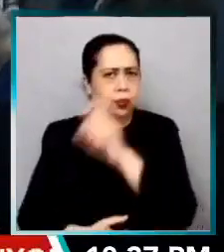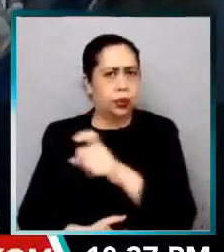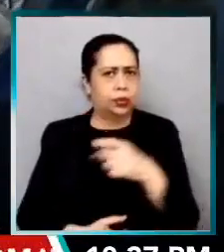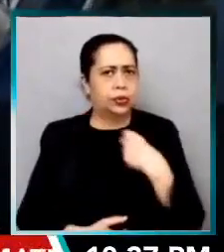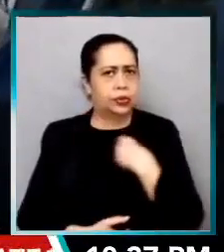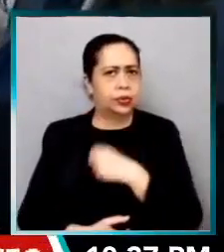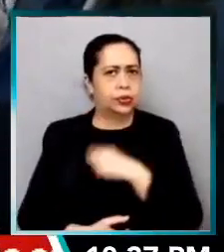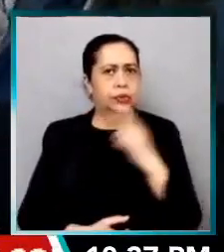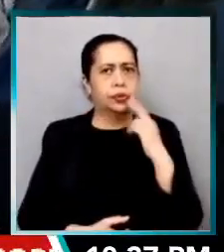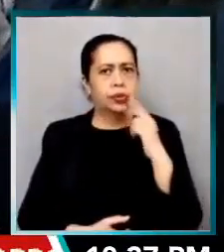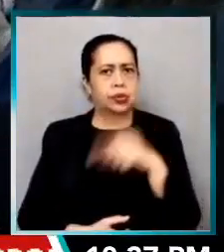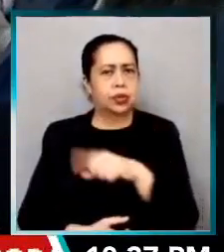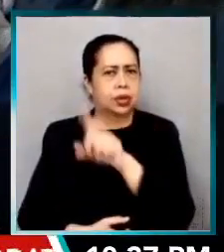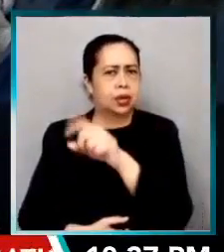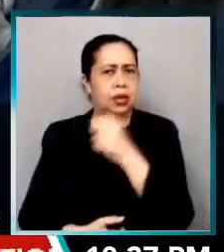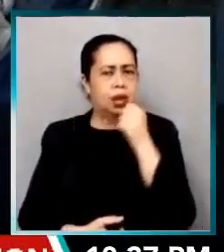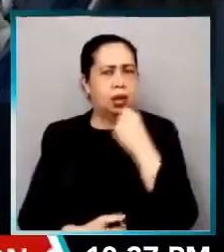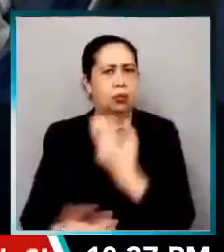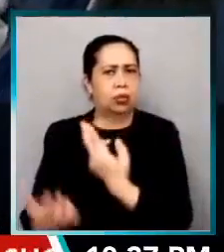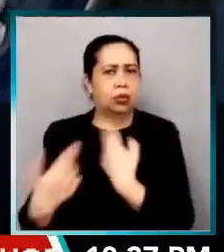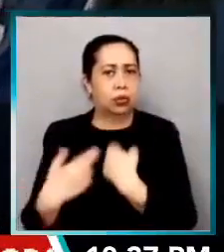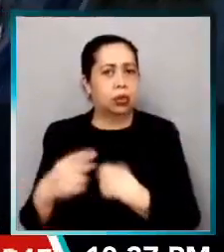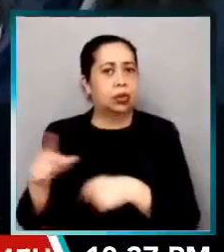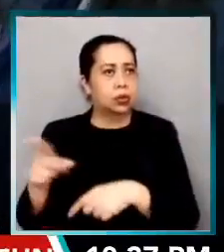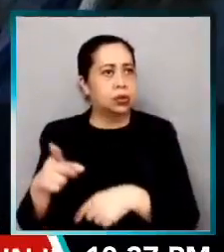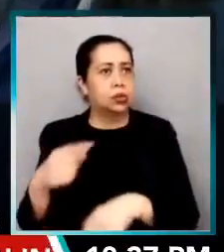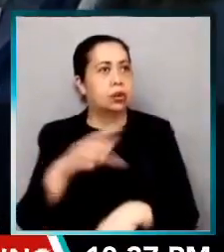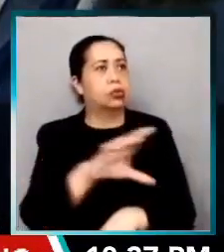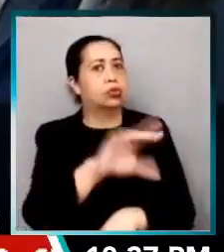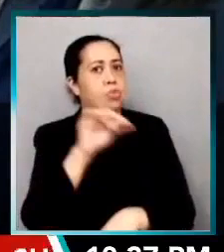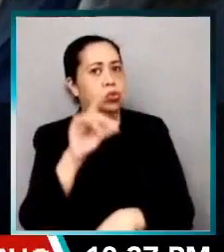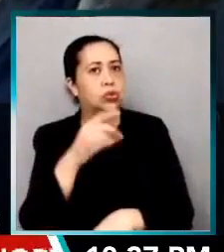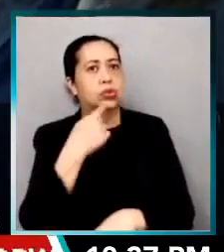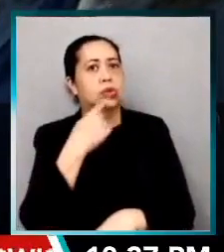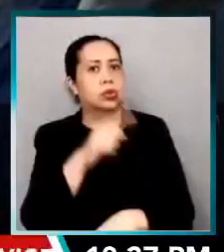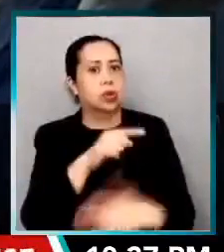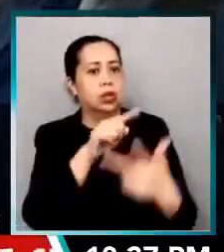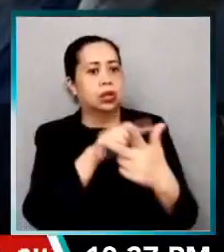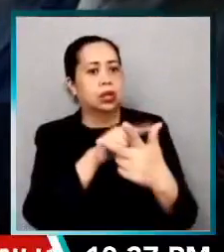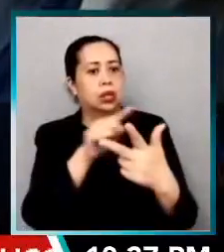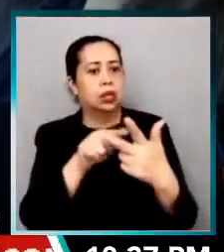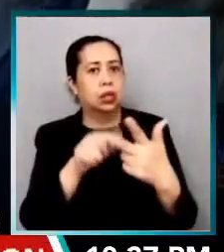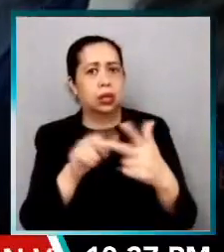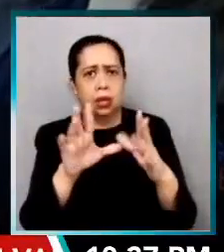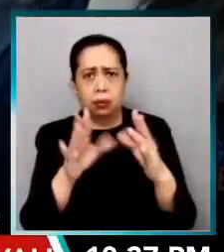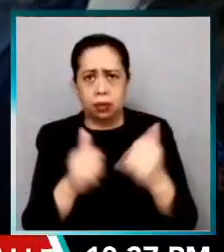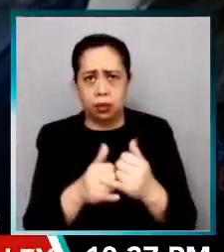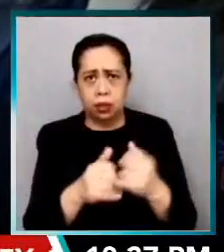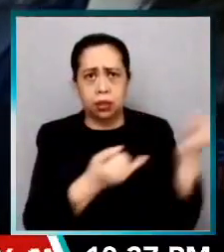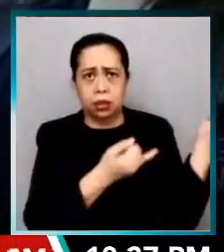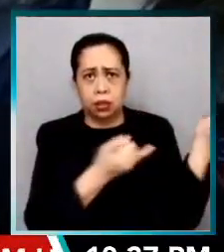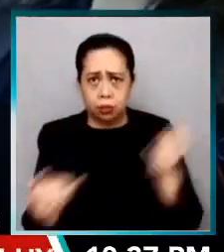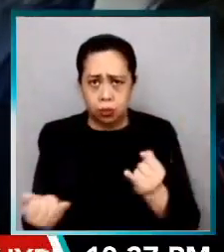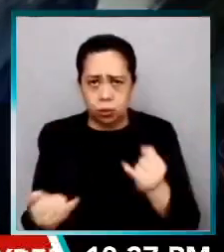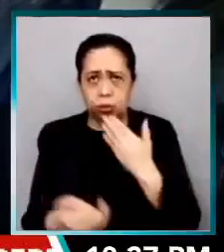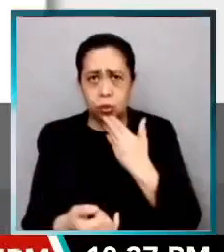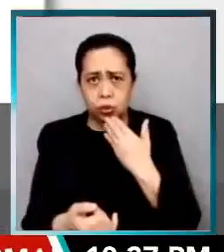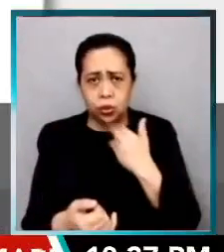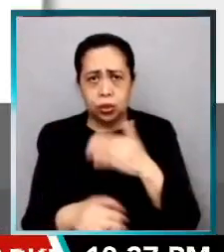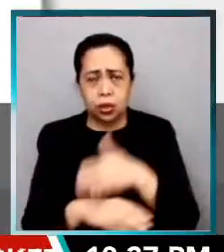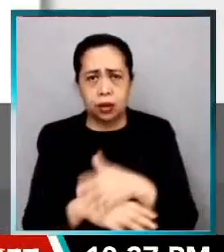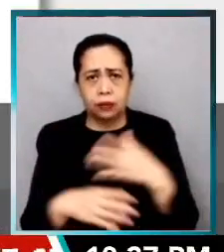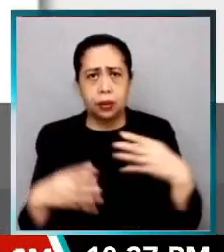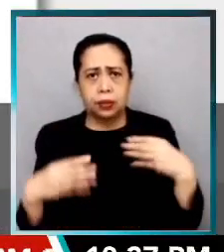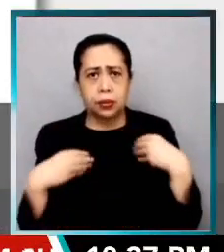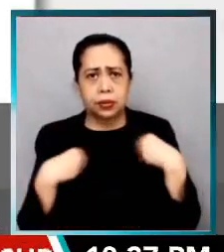ni Panganiban kahapon na siya ang pumili at nag-utos sa tatlong kumpanya na mag-import ng asukal matapos matanggap ang